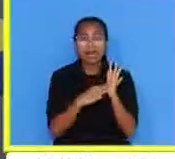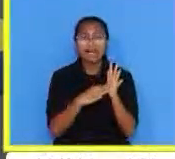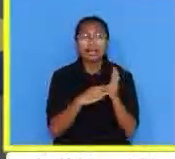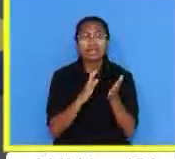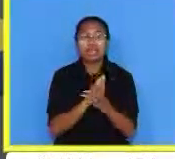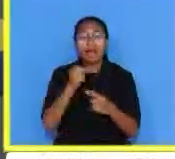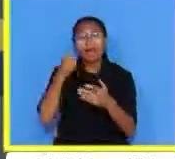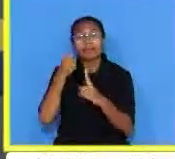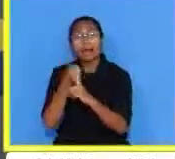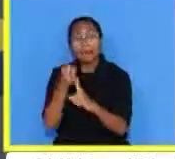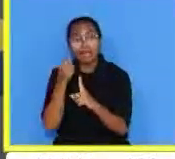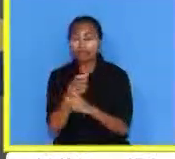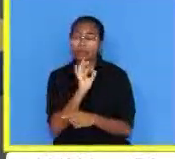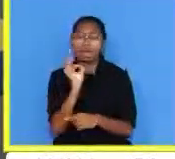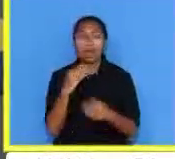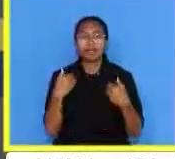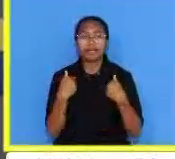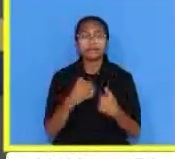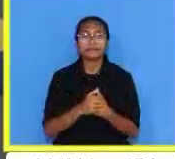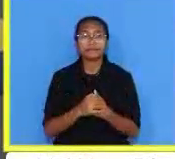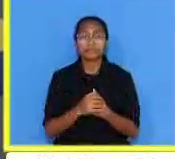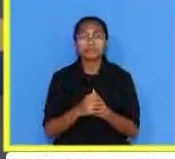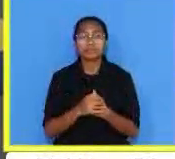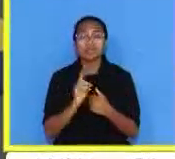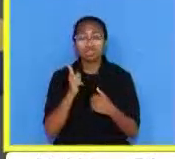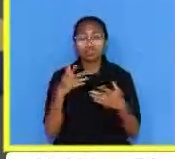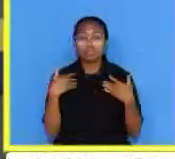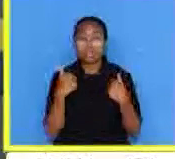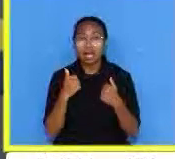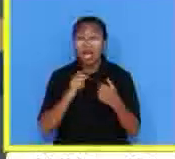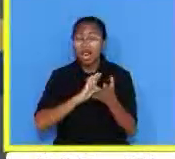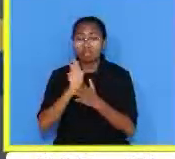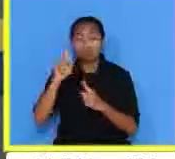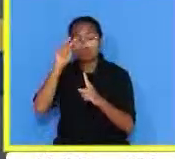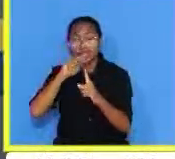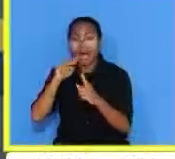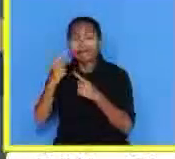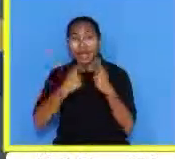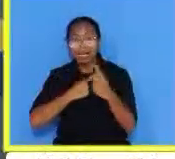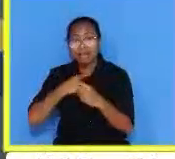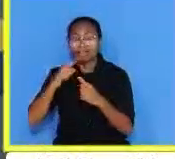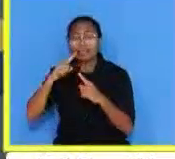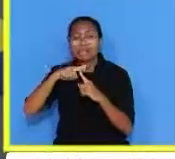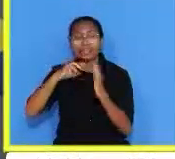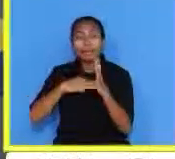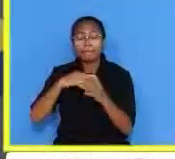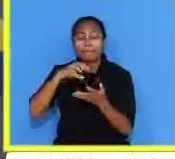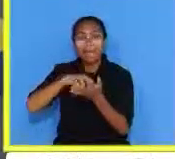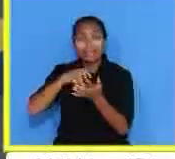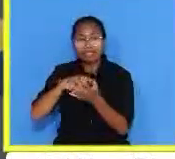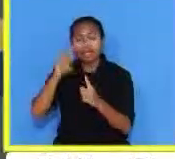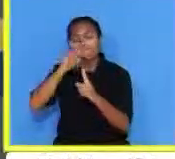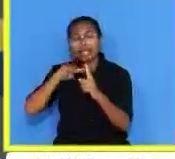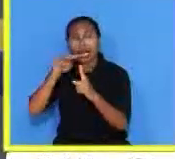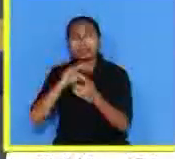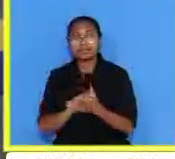ada pantangan-pantangan ya Ibu ya, karena akan dicek oleh tim medis yang akan memberikan pelayanan vaksinasi. Mungkin